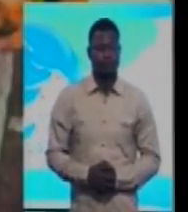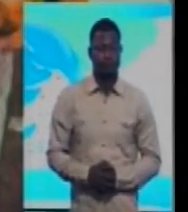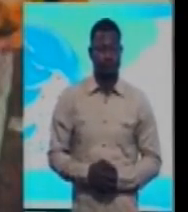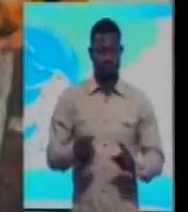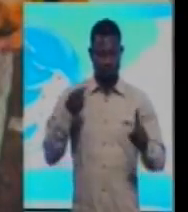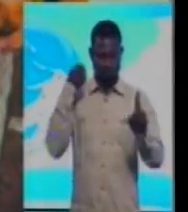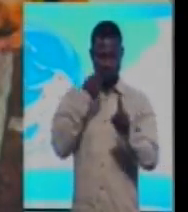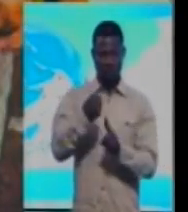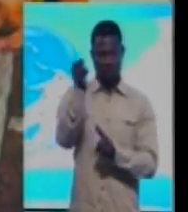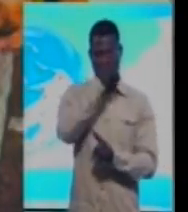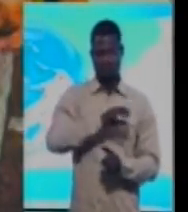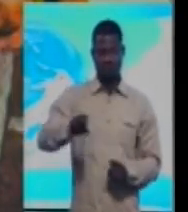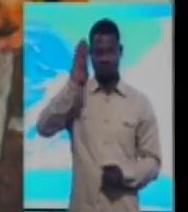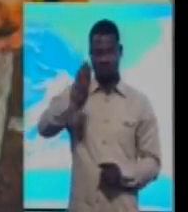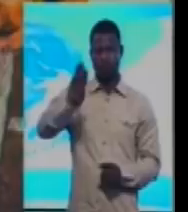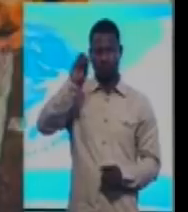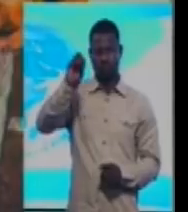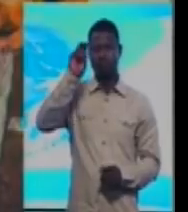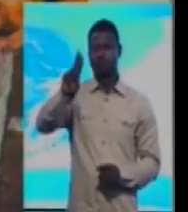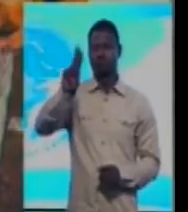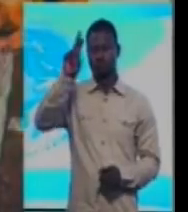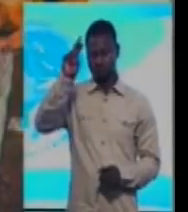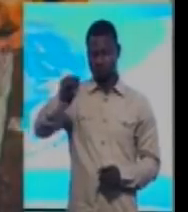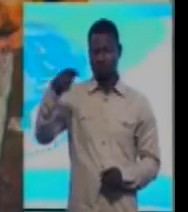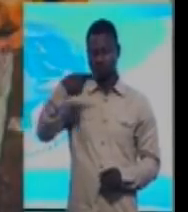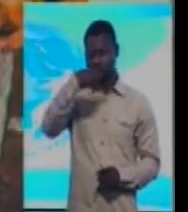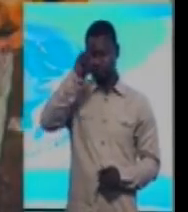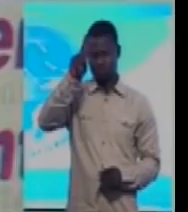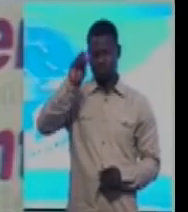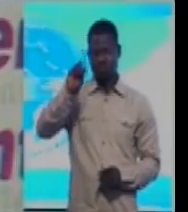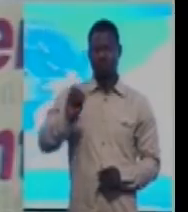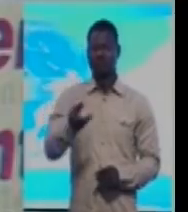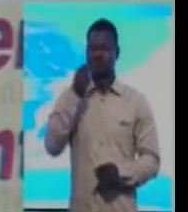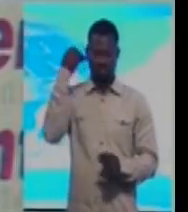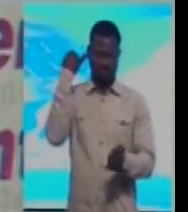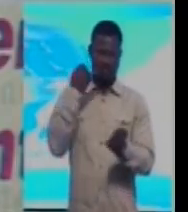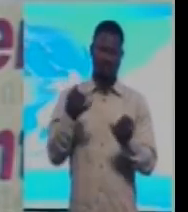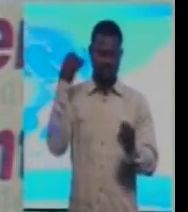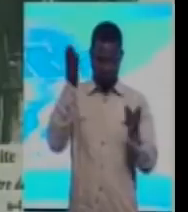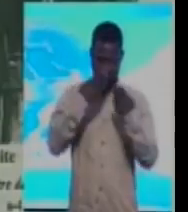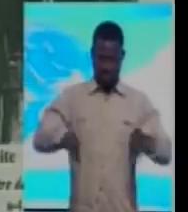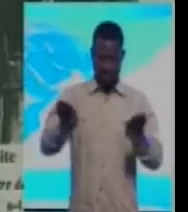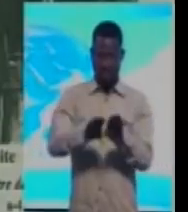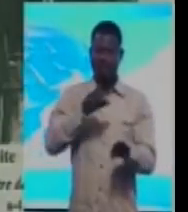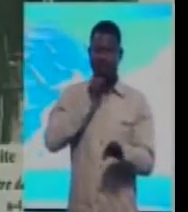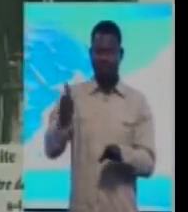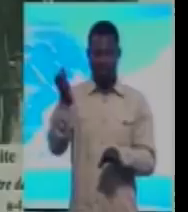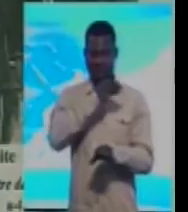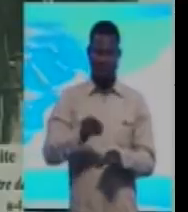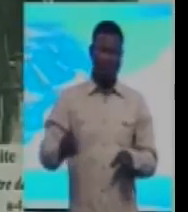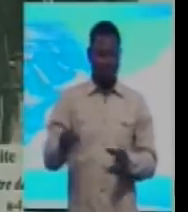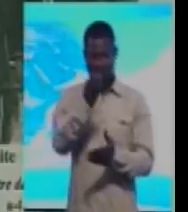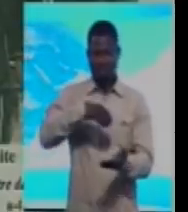Attaque de Bungu, la Semafo ne ferme pas définitivement, relaie le journal Le Quotidien. En effet, le PDG de